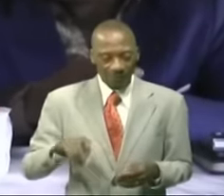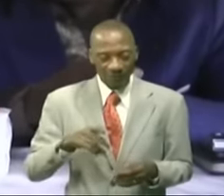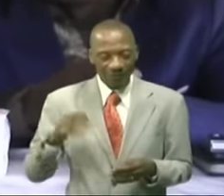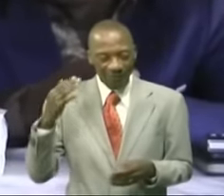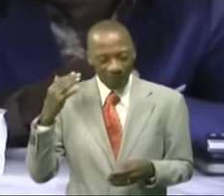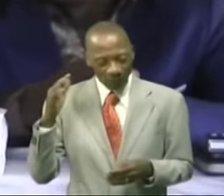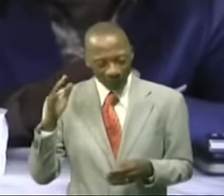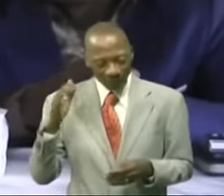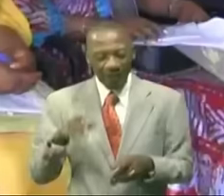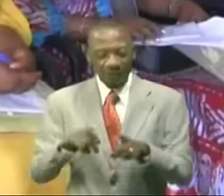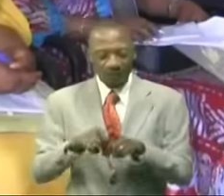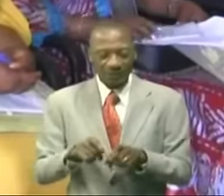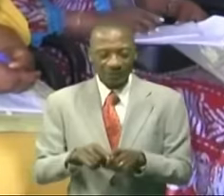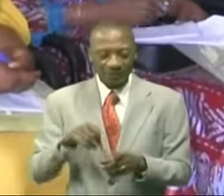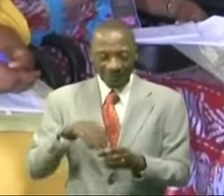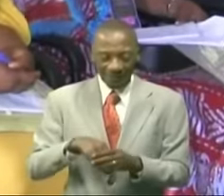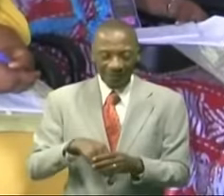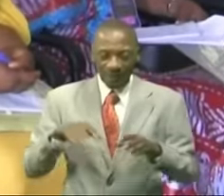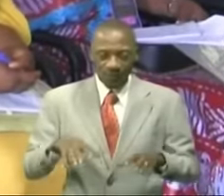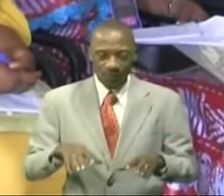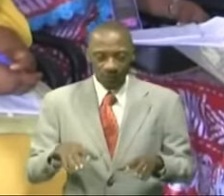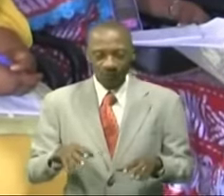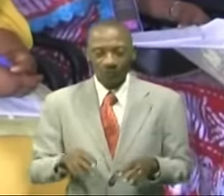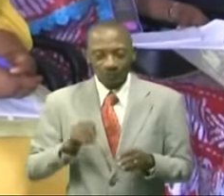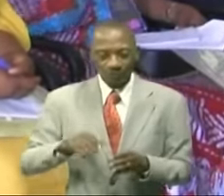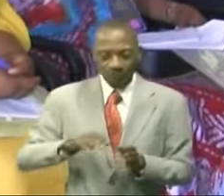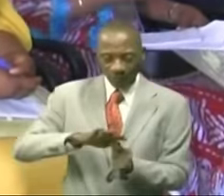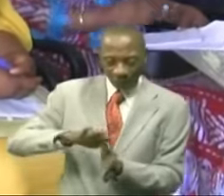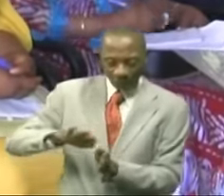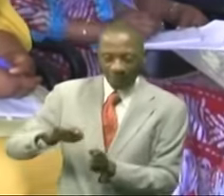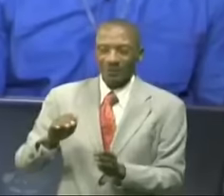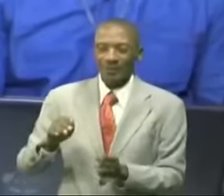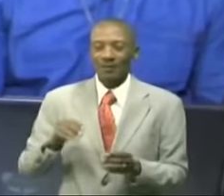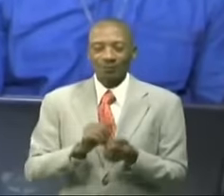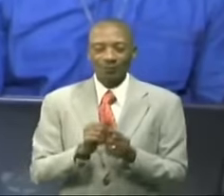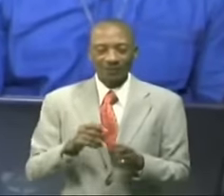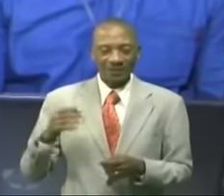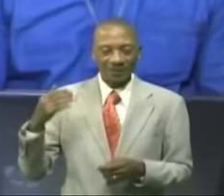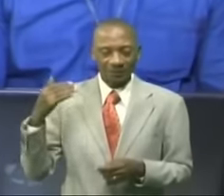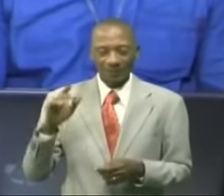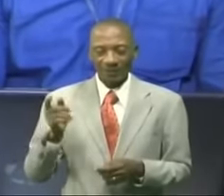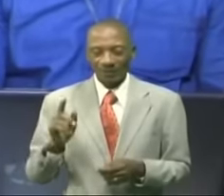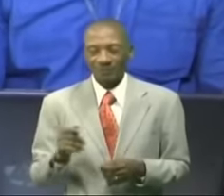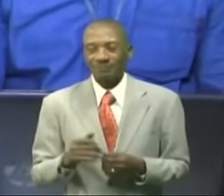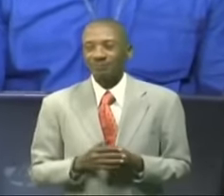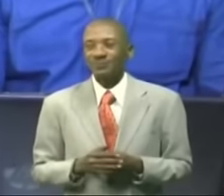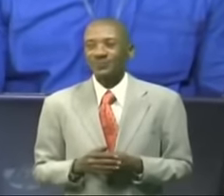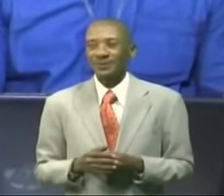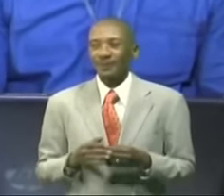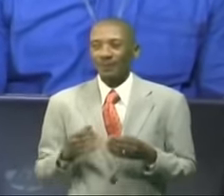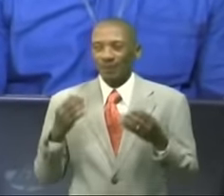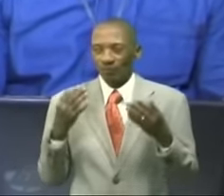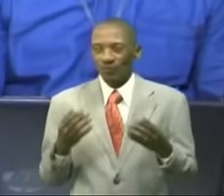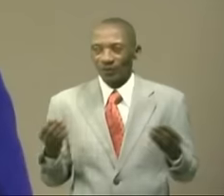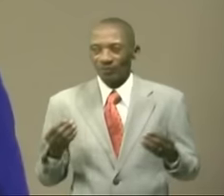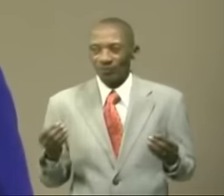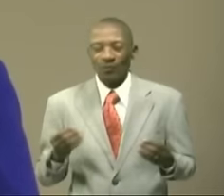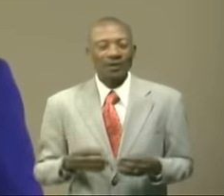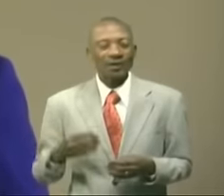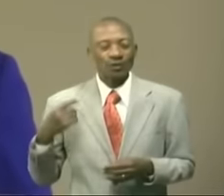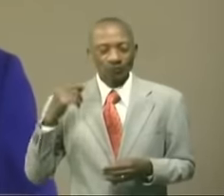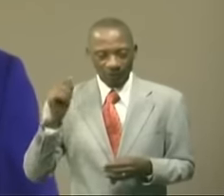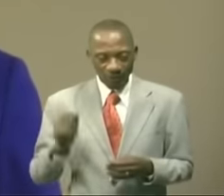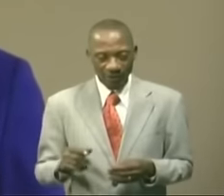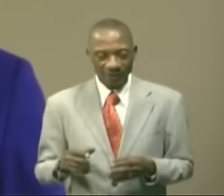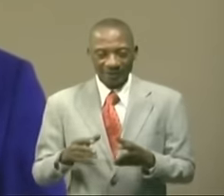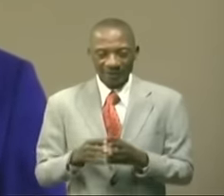la mécanisation des nouvelles écoles créées, il a été constaté que la province éducationnelle Kinshasa Plateau souffre d'un